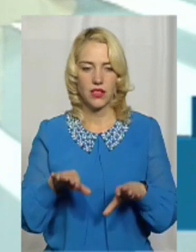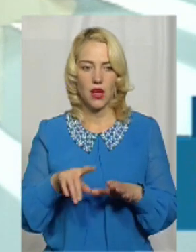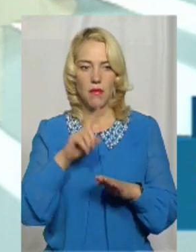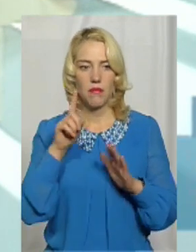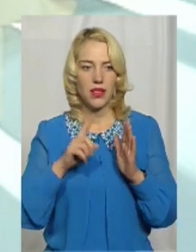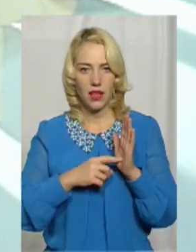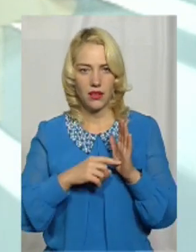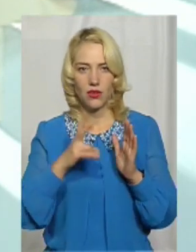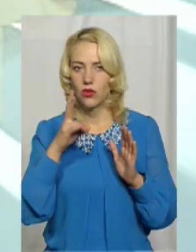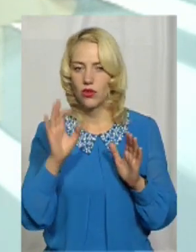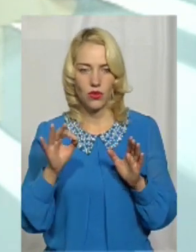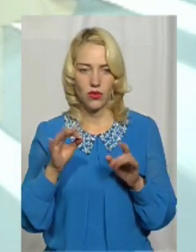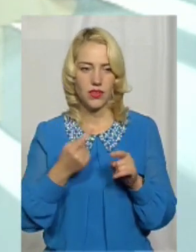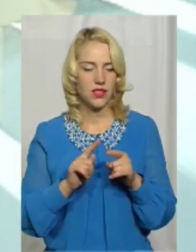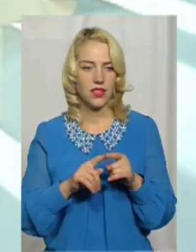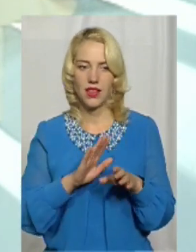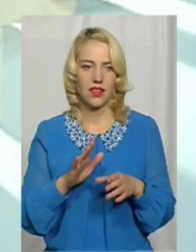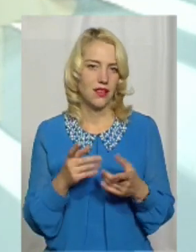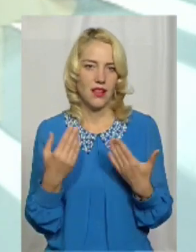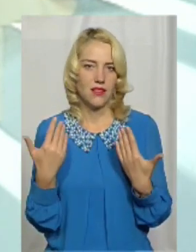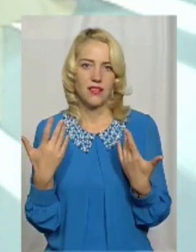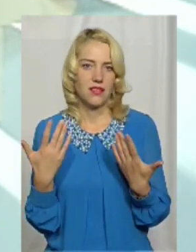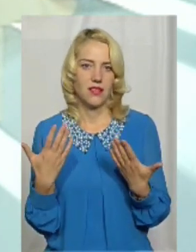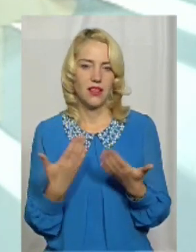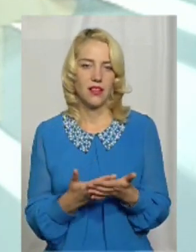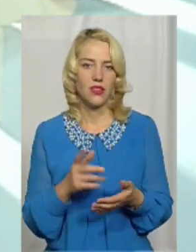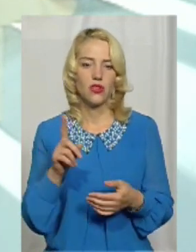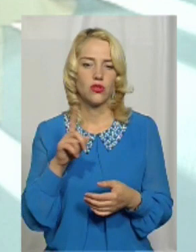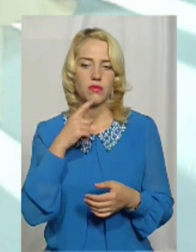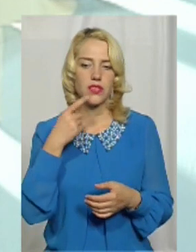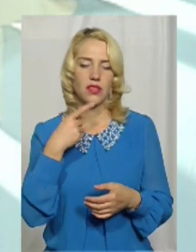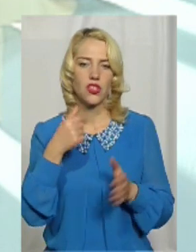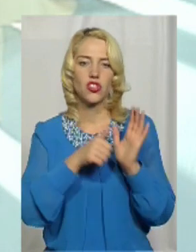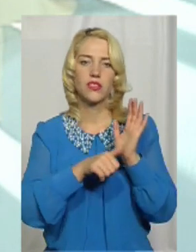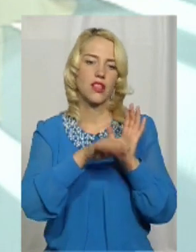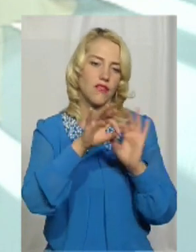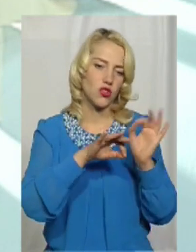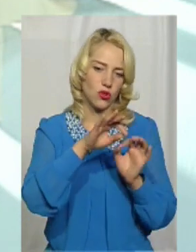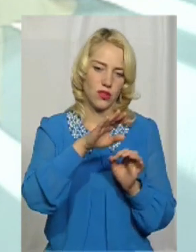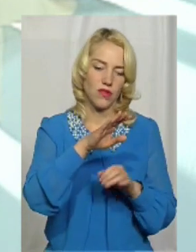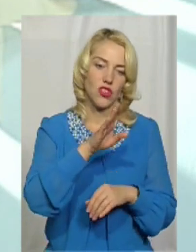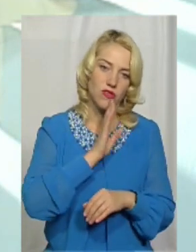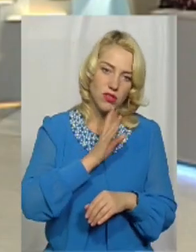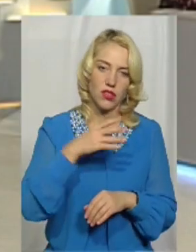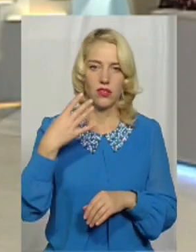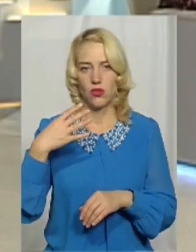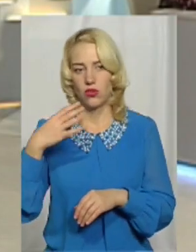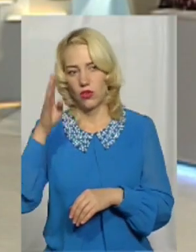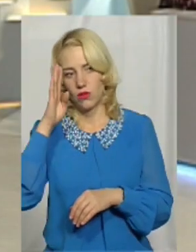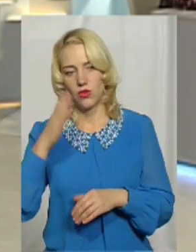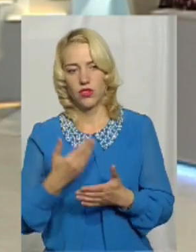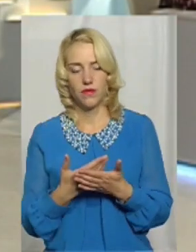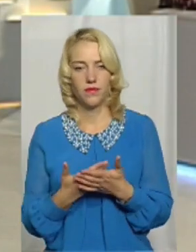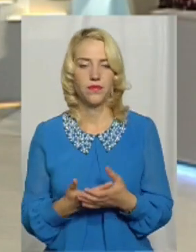питань, але ну, не настільки, скажімо, можливо, 60% жінки, а 40% чоловіків. Не настільки